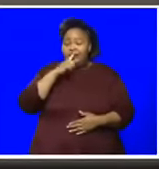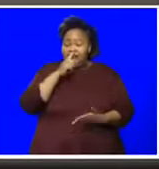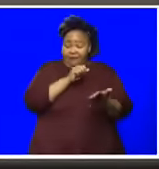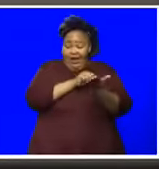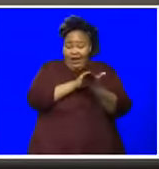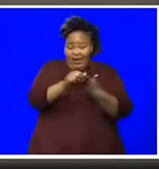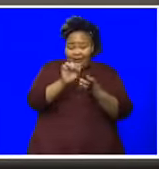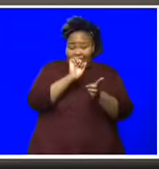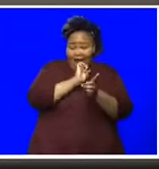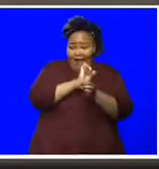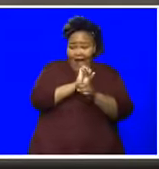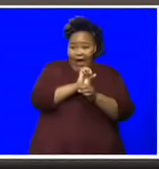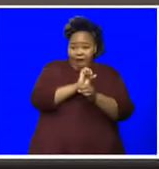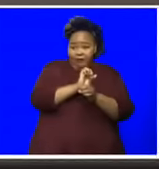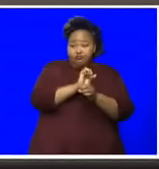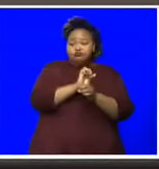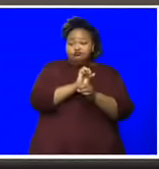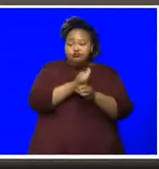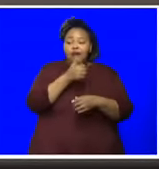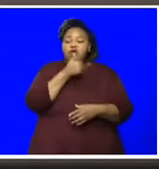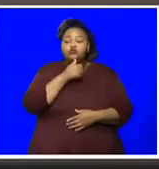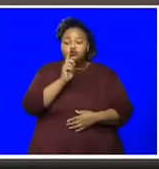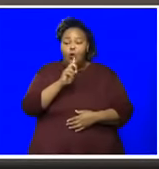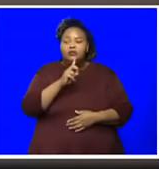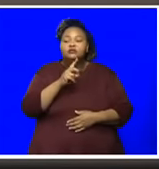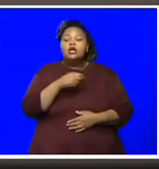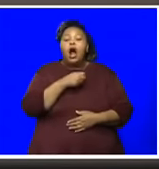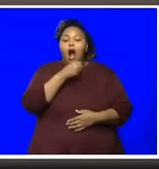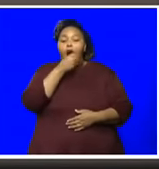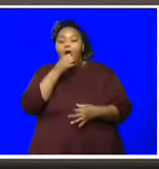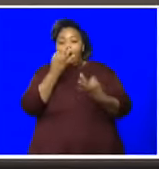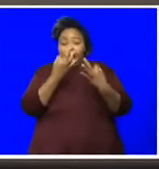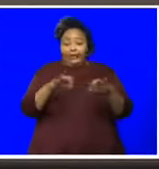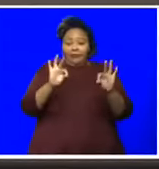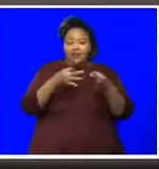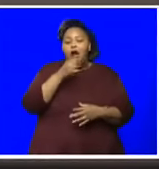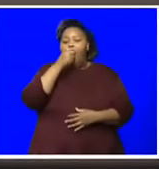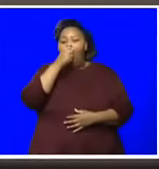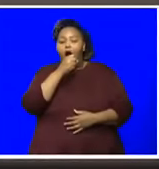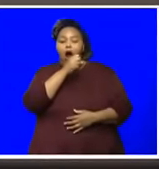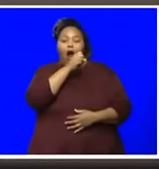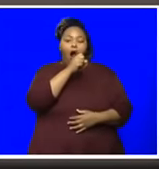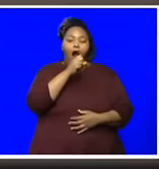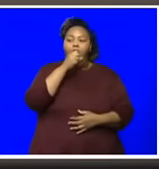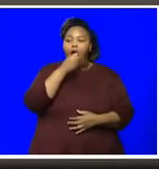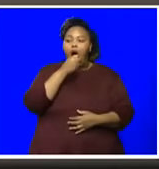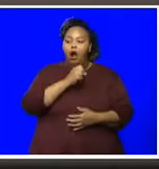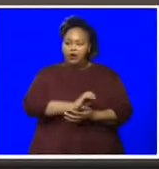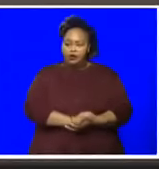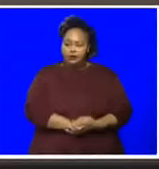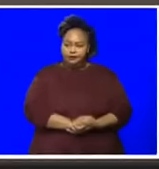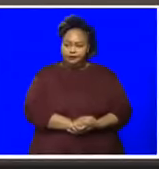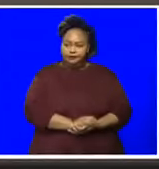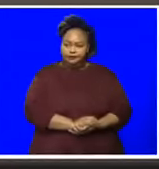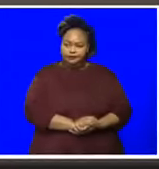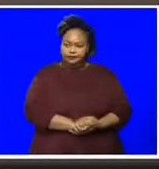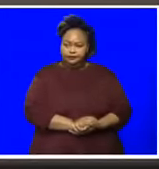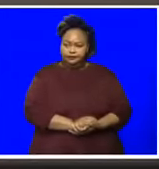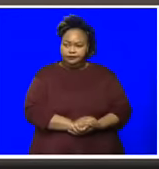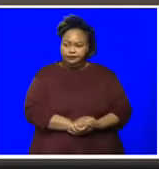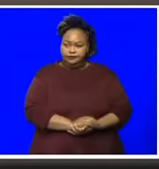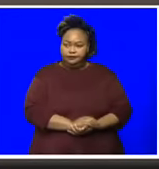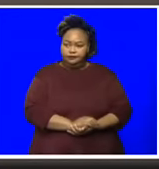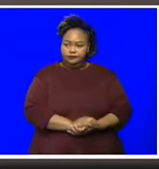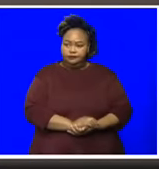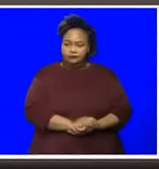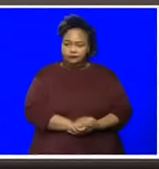latsite eta through music. Ingabe i-curriculum yala ma higher institutions yona